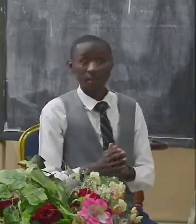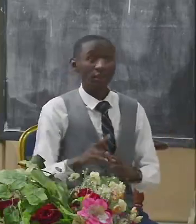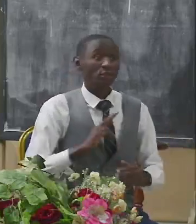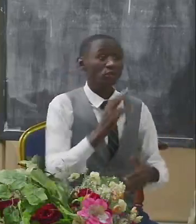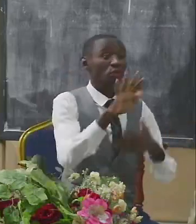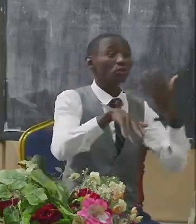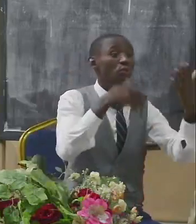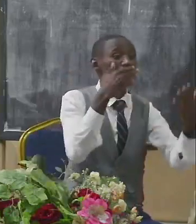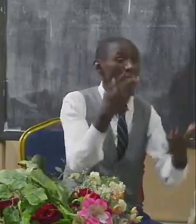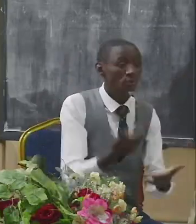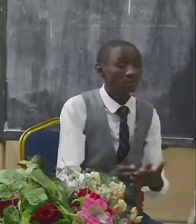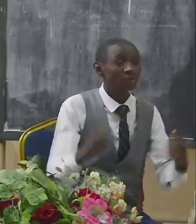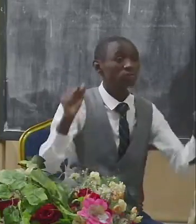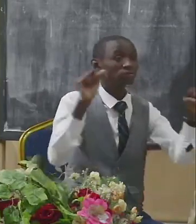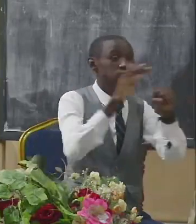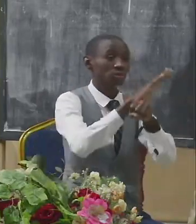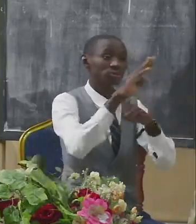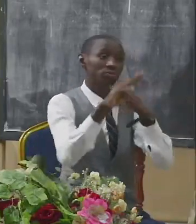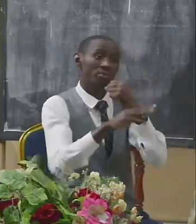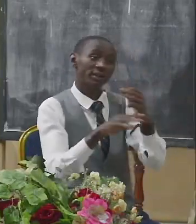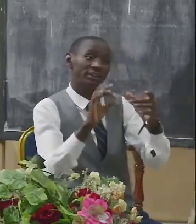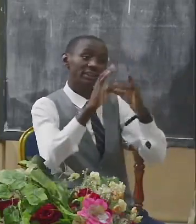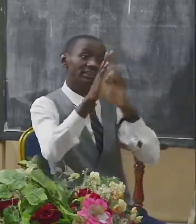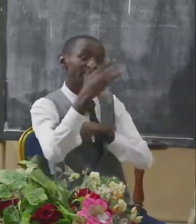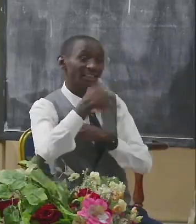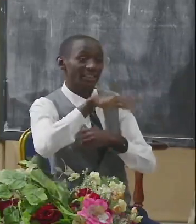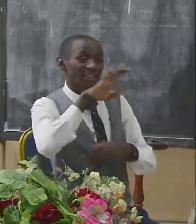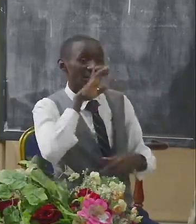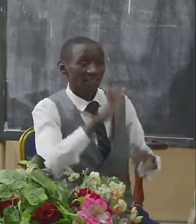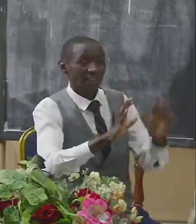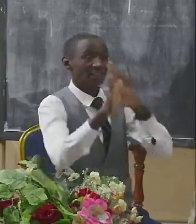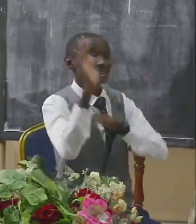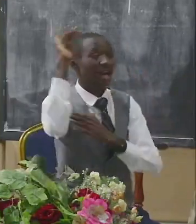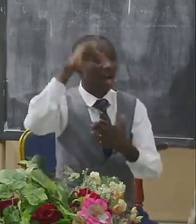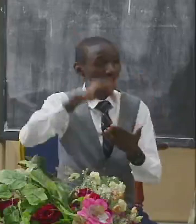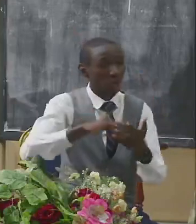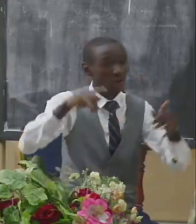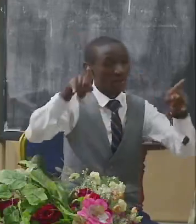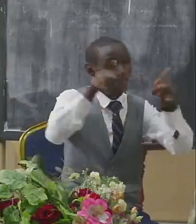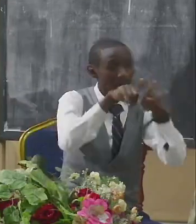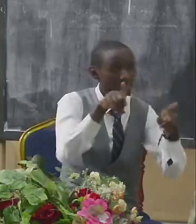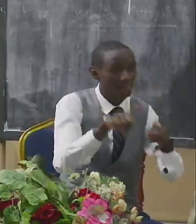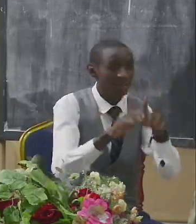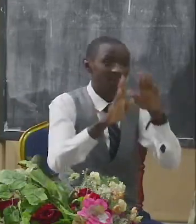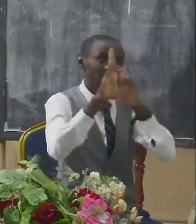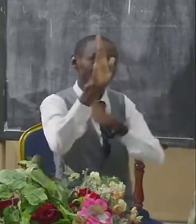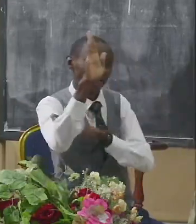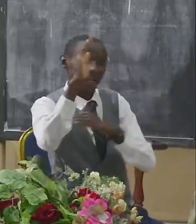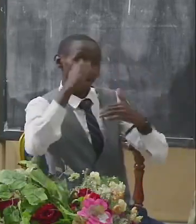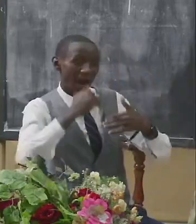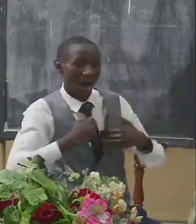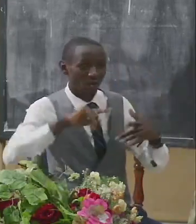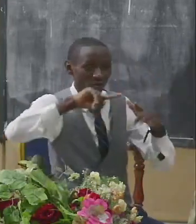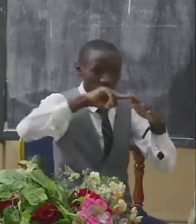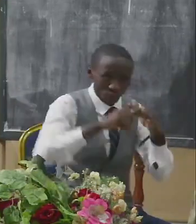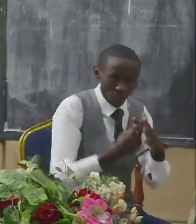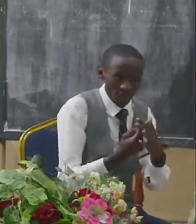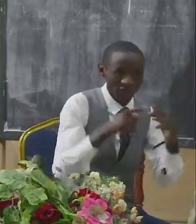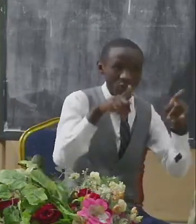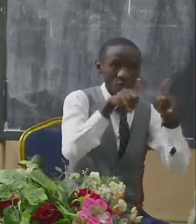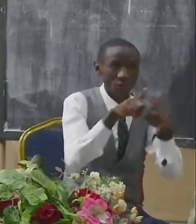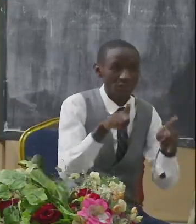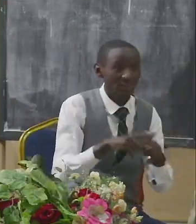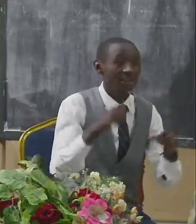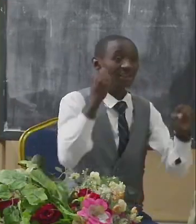kufurahia ile utimilifu yote yote yenye Mungu alifanya. Na ule ule ambaye alianza